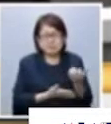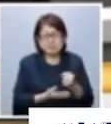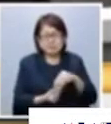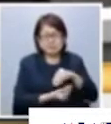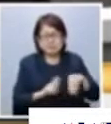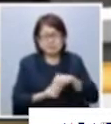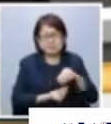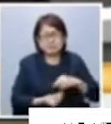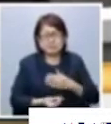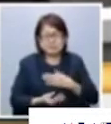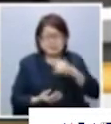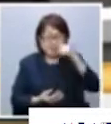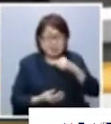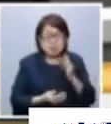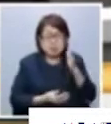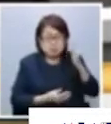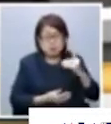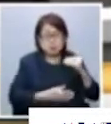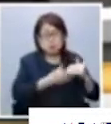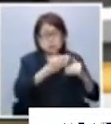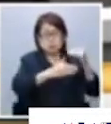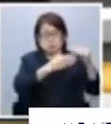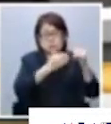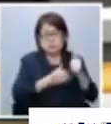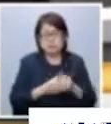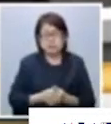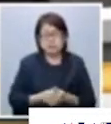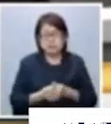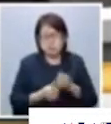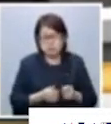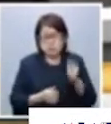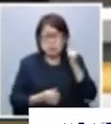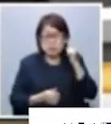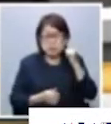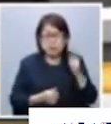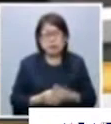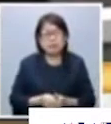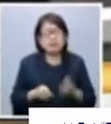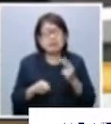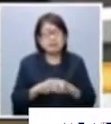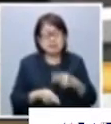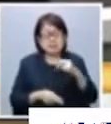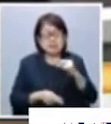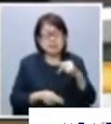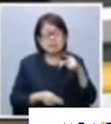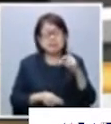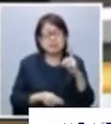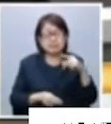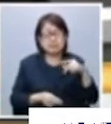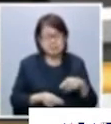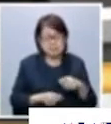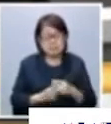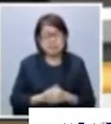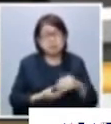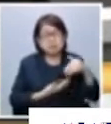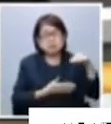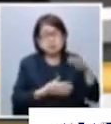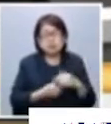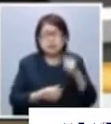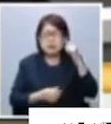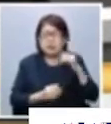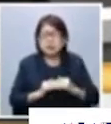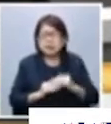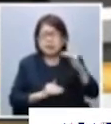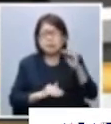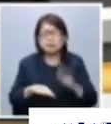ที่จะเป็นอัตราการเจริญเติบโตมวลรวมภายในประเทศหรือ GDP นะครับท่านประธานครับที่ท่านคาดว่าจะได้3ร้